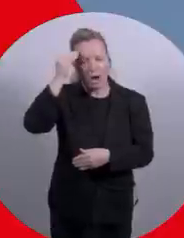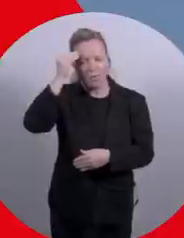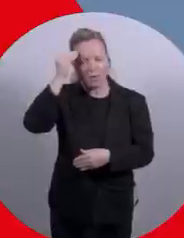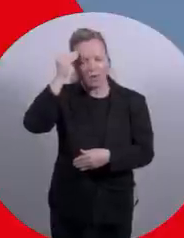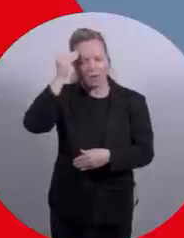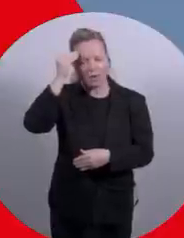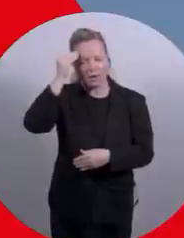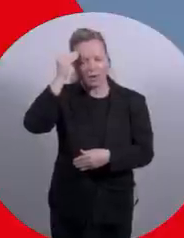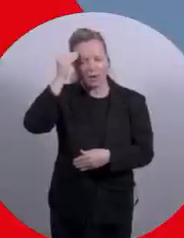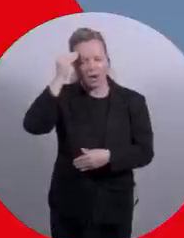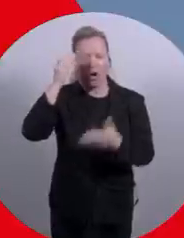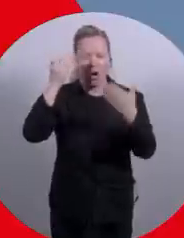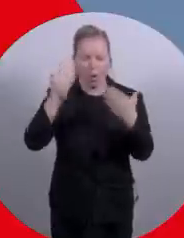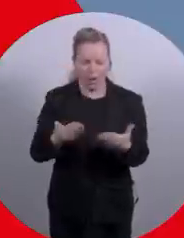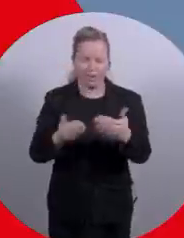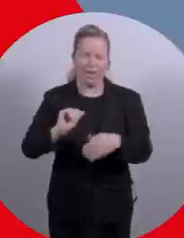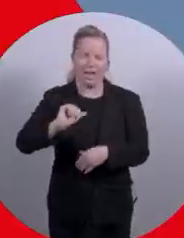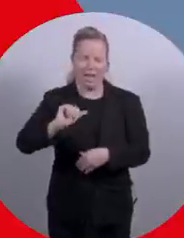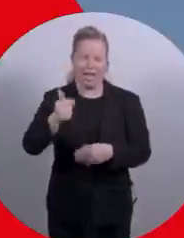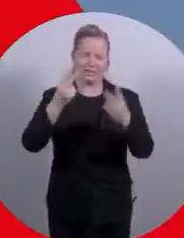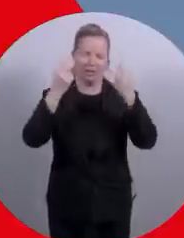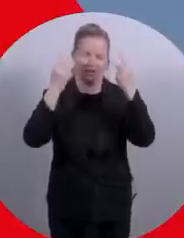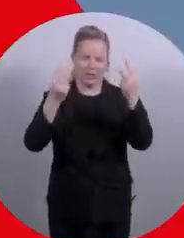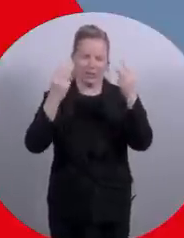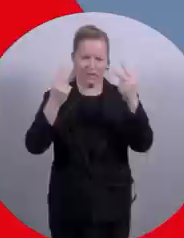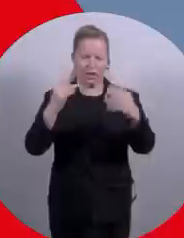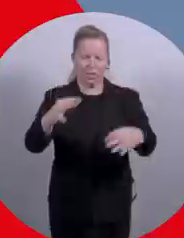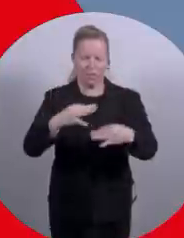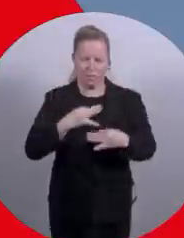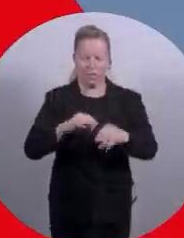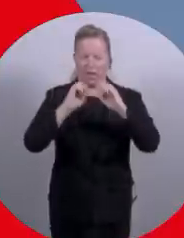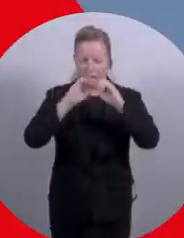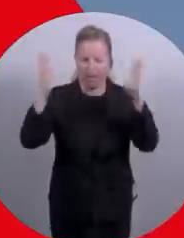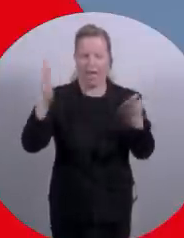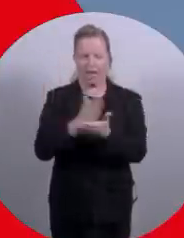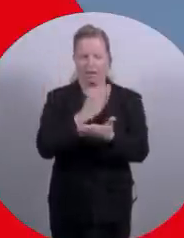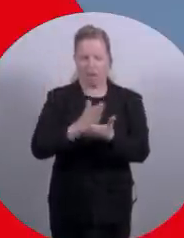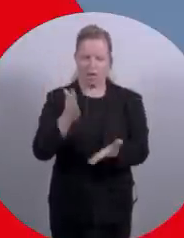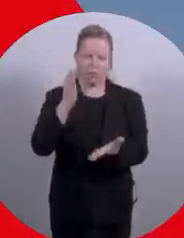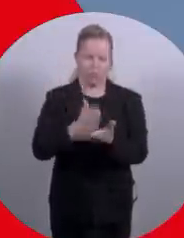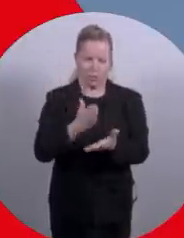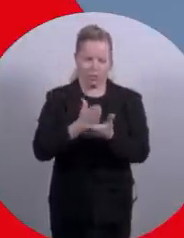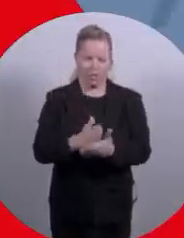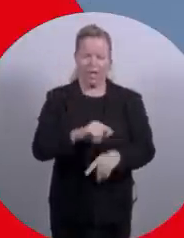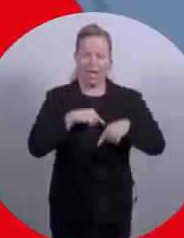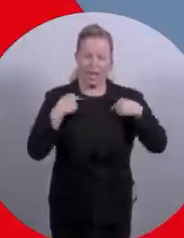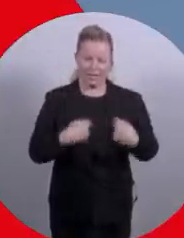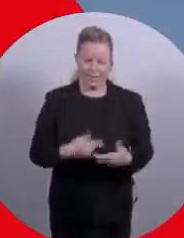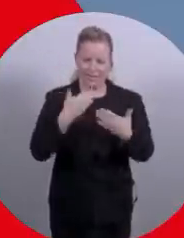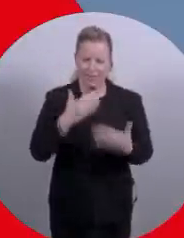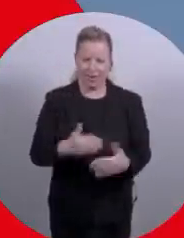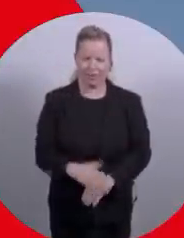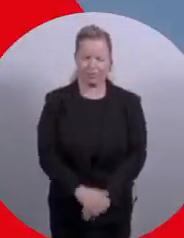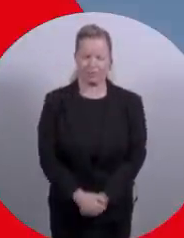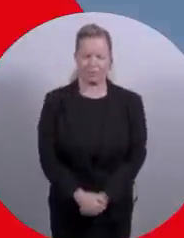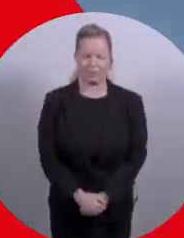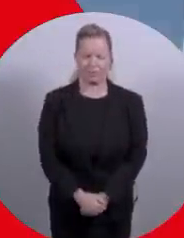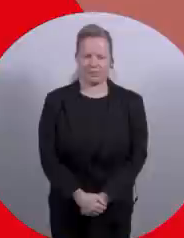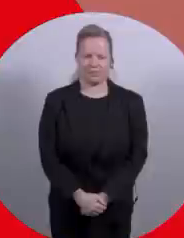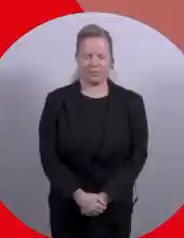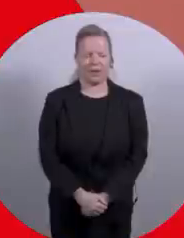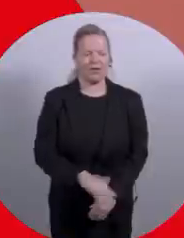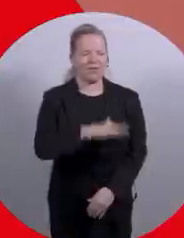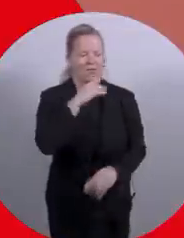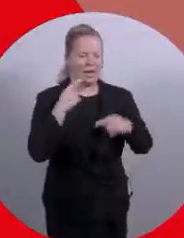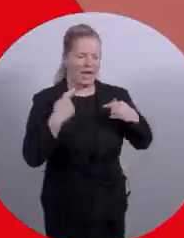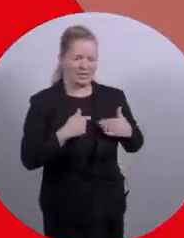wo uns heute zentral geht und wo ihr für mich ganz klar die Entscheidung getroffen hat herzlichen Dank vielen